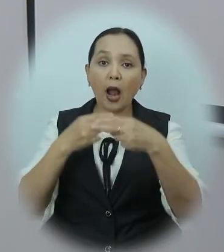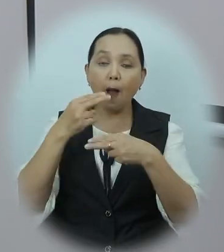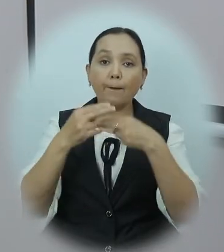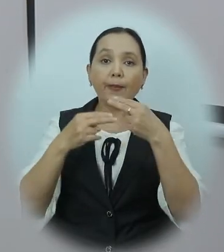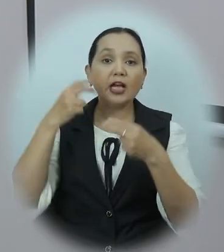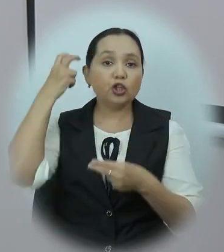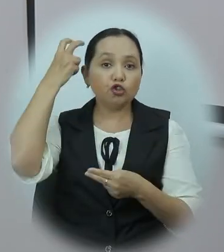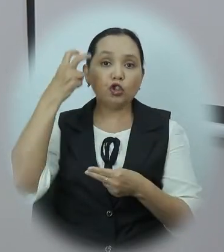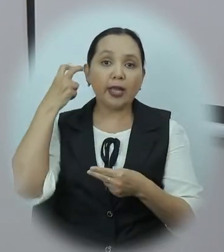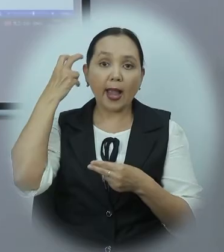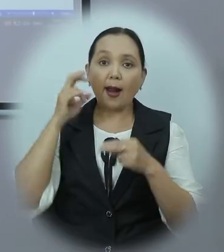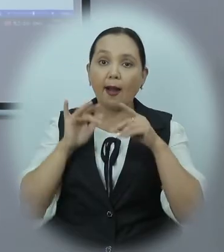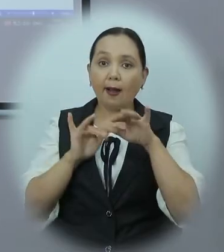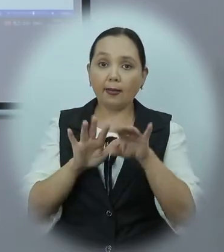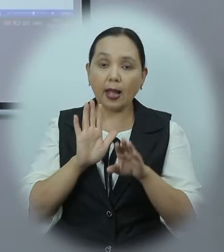jingalak qilinadi.